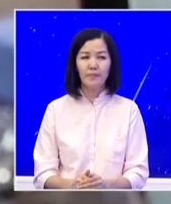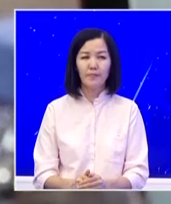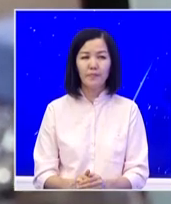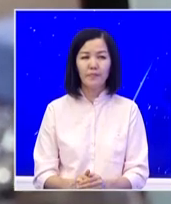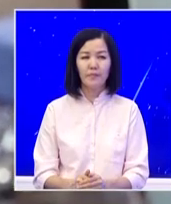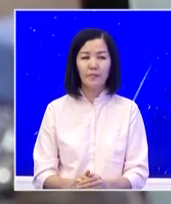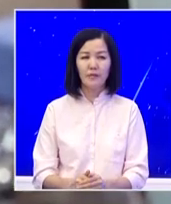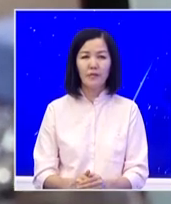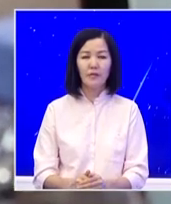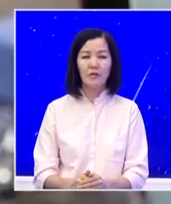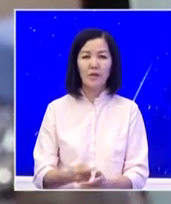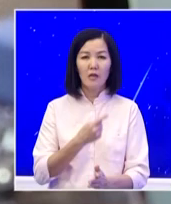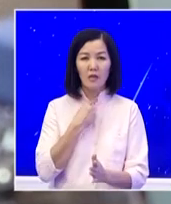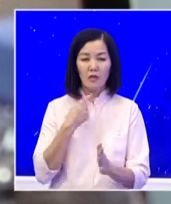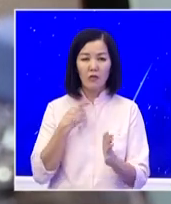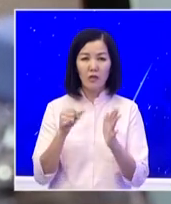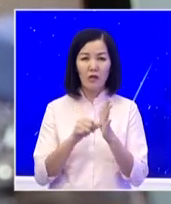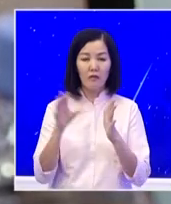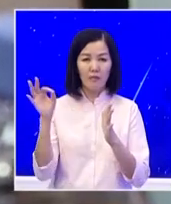Свыше 6%. Кавшагай